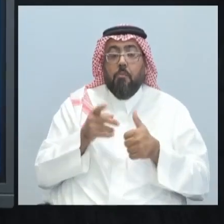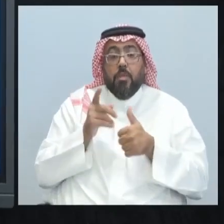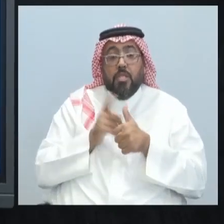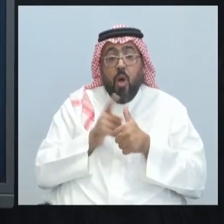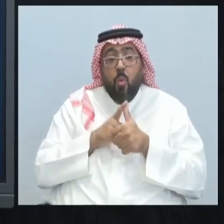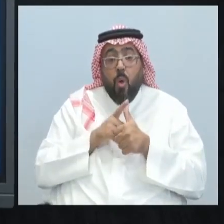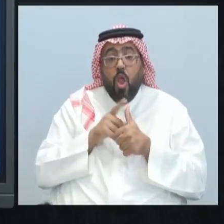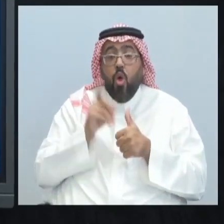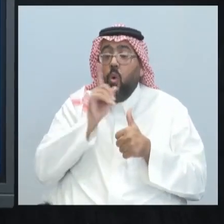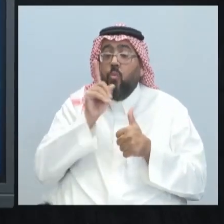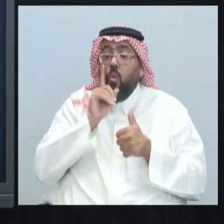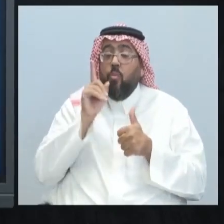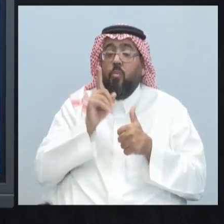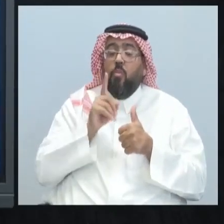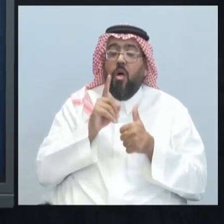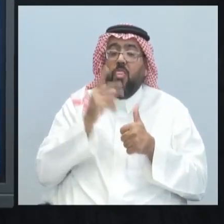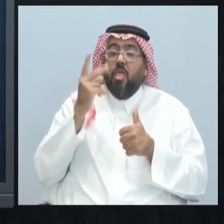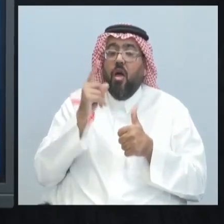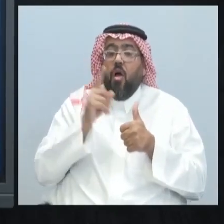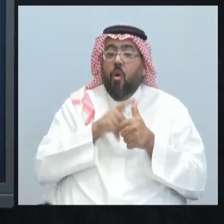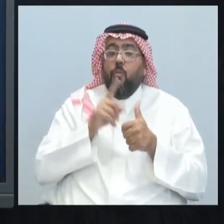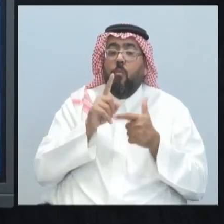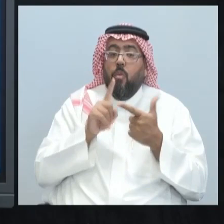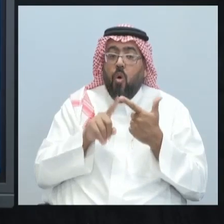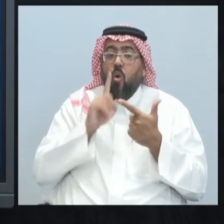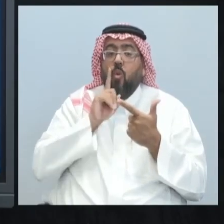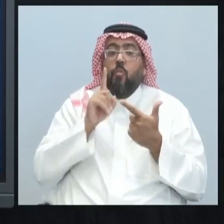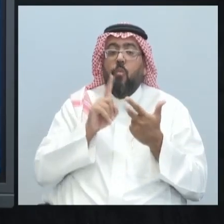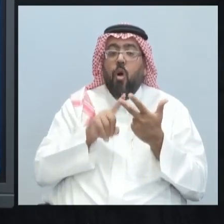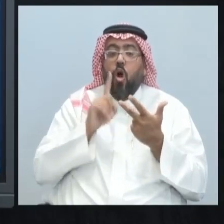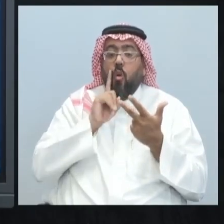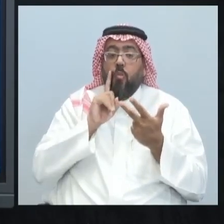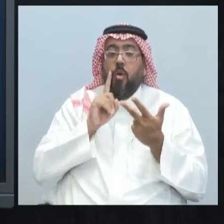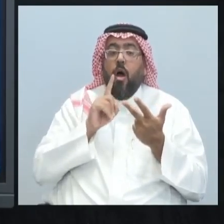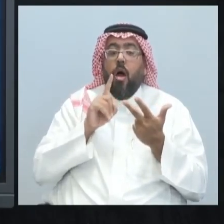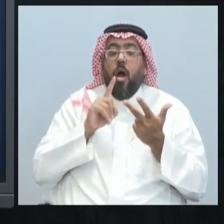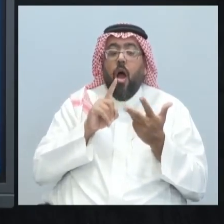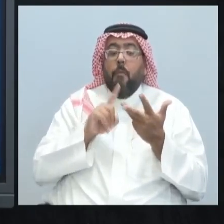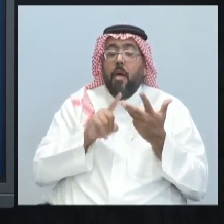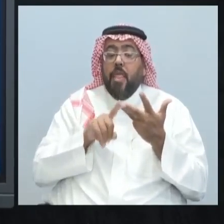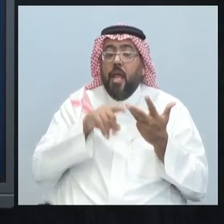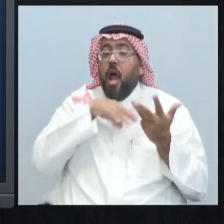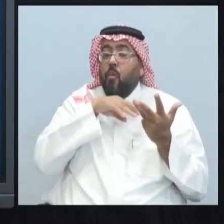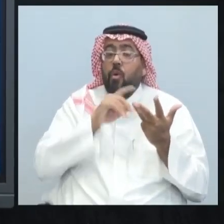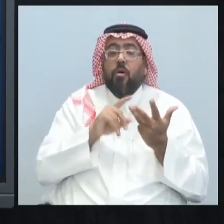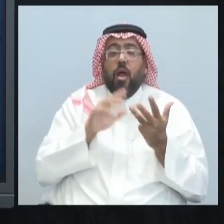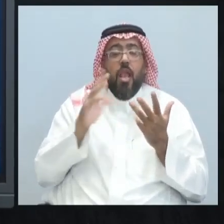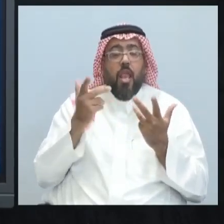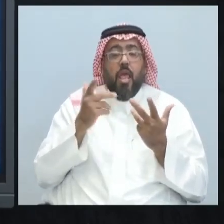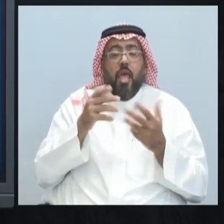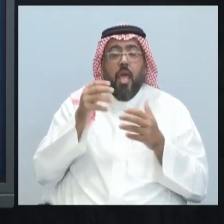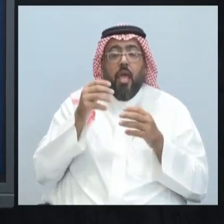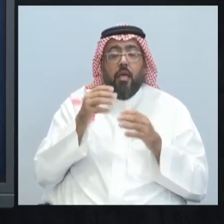كرر ماذا ذكر الام وقدم حق الام لماذا من